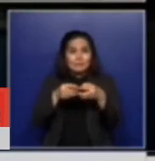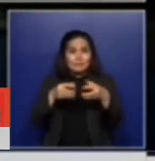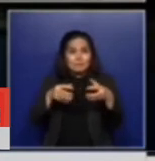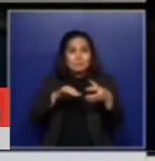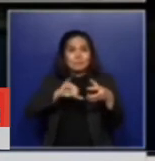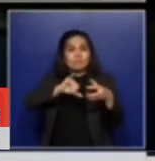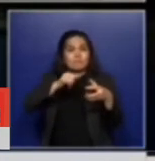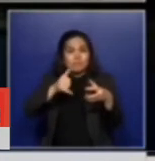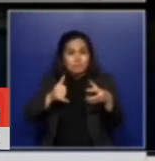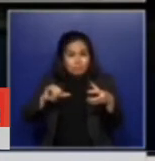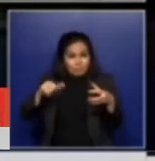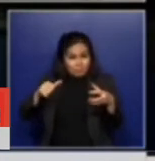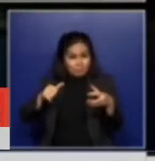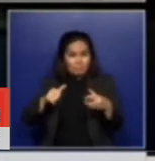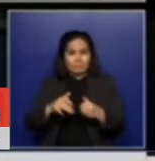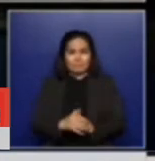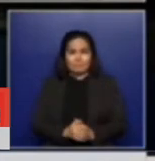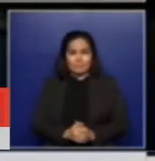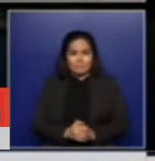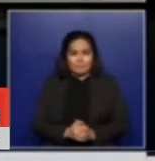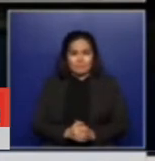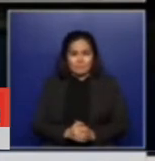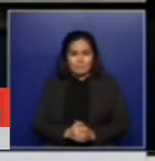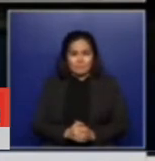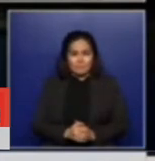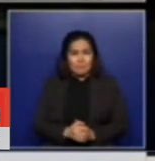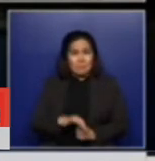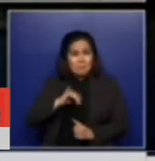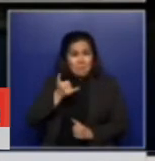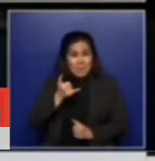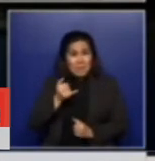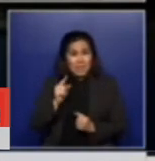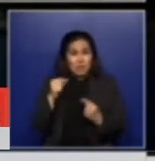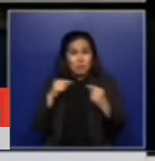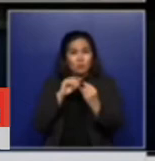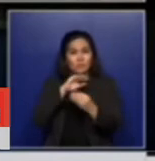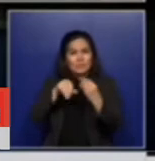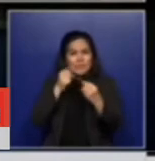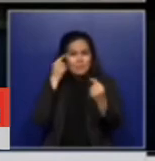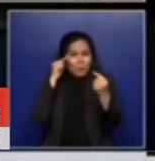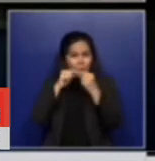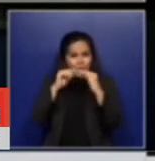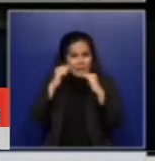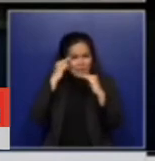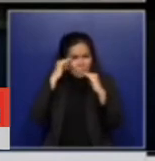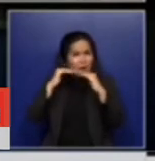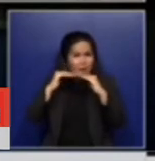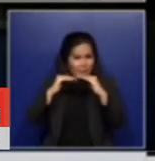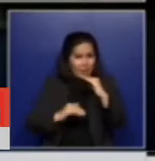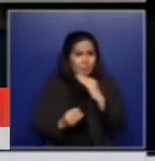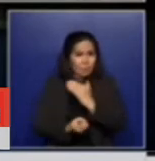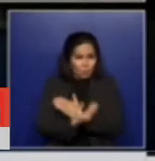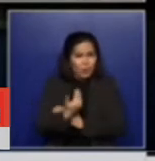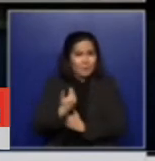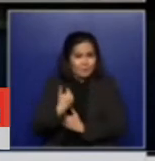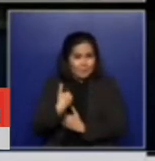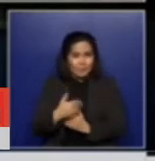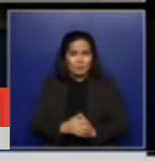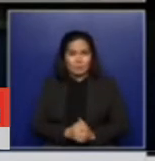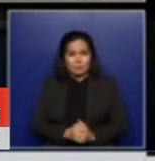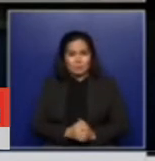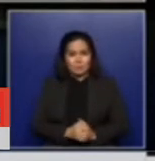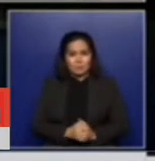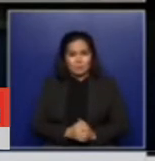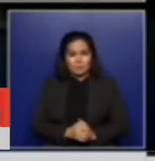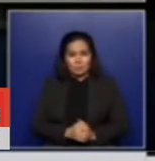แน่นอนสูงและมีความเสี่ยงที่จะต่ำกว่าที่คาดการเอาไว้หากมีความยืดเยื้อ